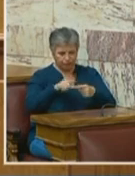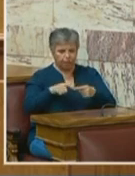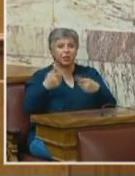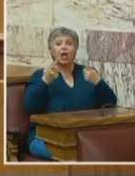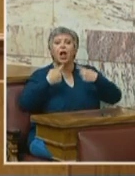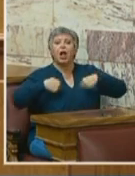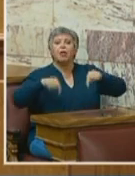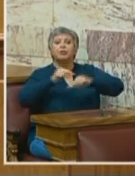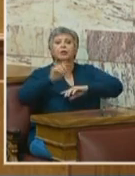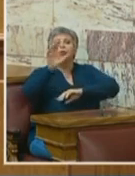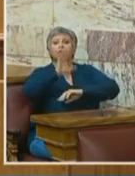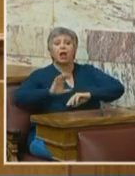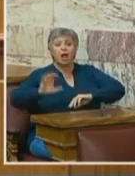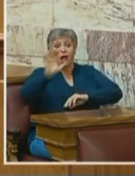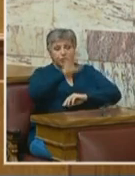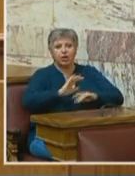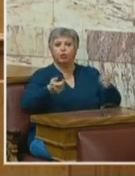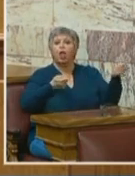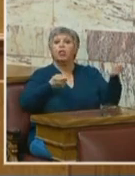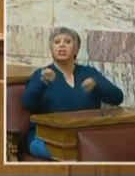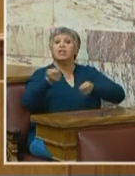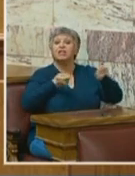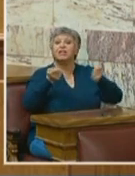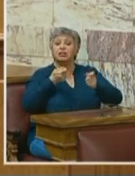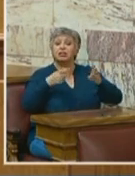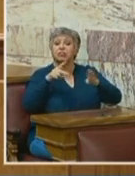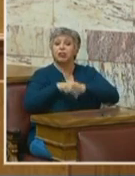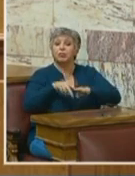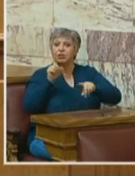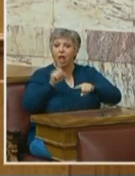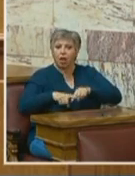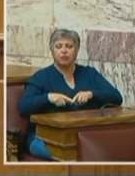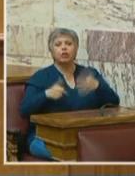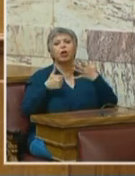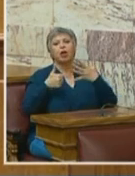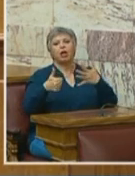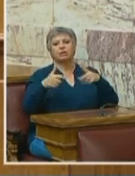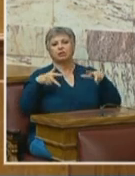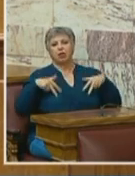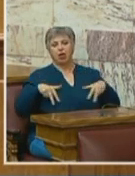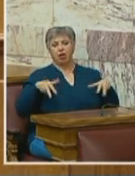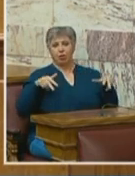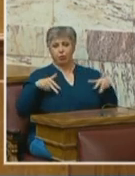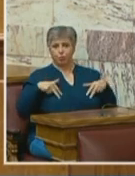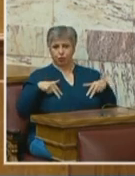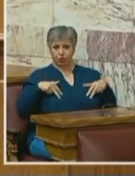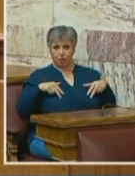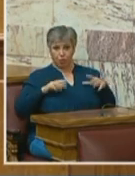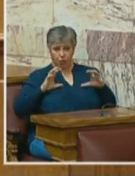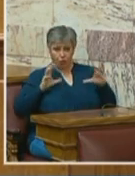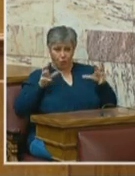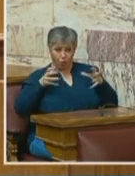ο Διοικητής της Τράπεζας της Ελλάδος και 6 υπουργοί. Ήρθαν για δεύτερη